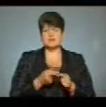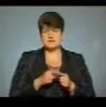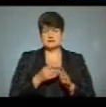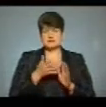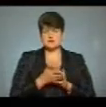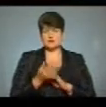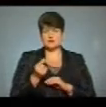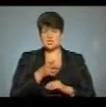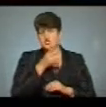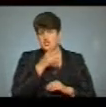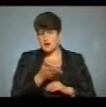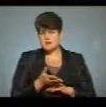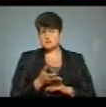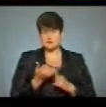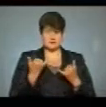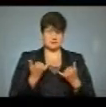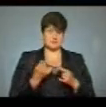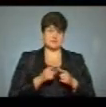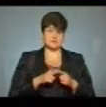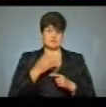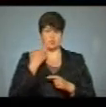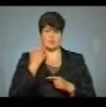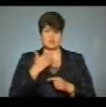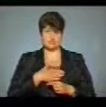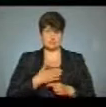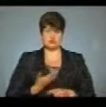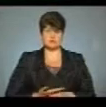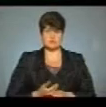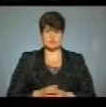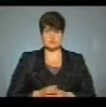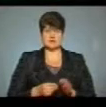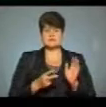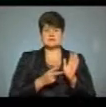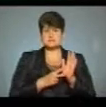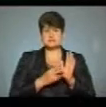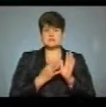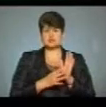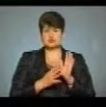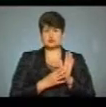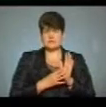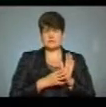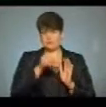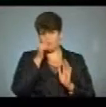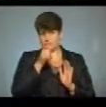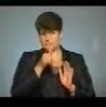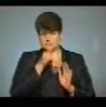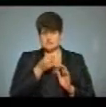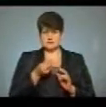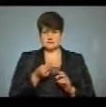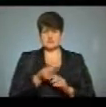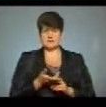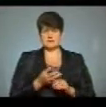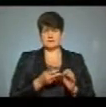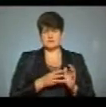тратилися кошти і час, і це. Тепер це значно полегшує наше життя. 7,99 – це за місяць, я так розумію. Це